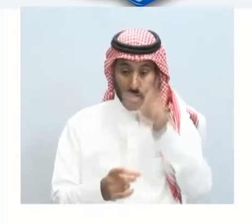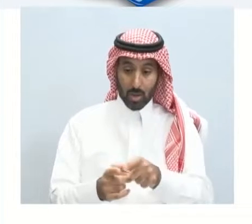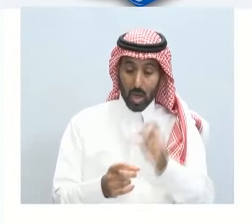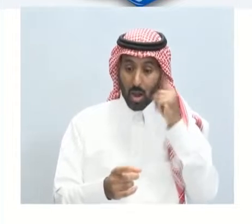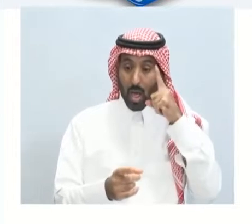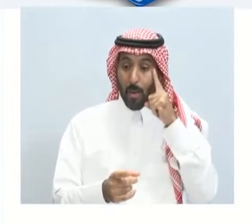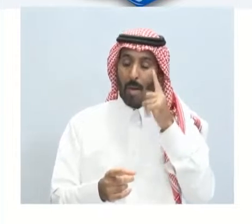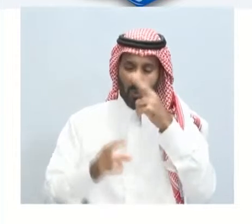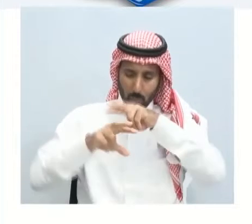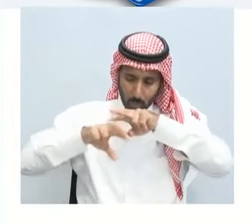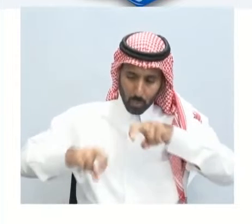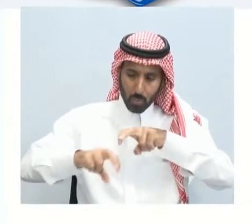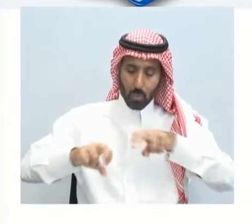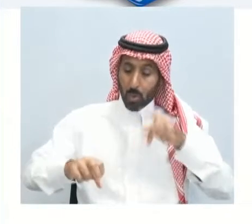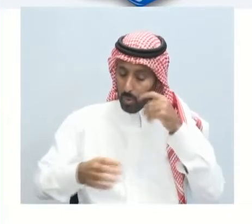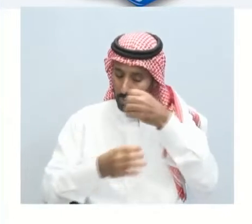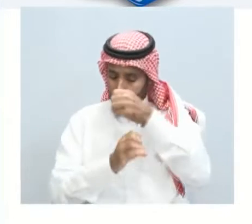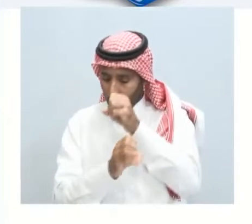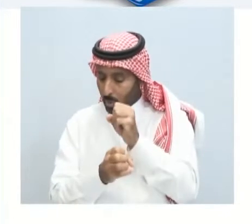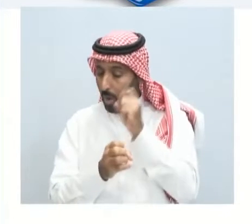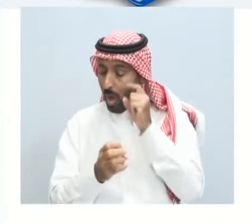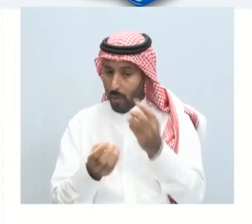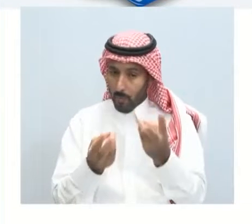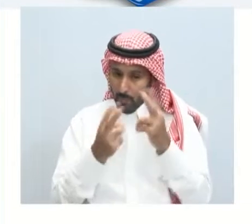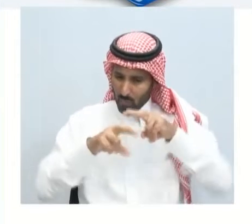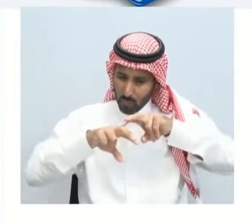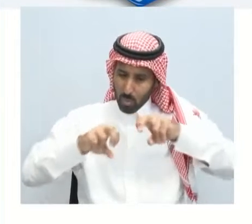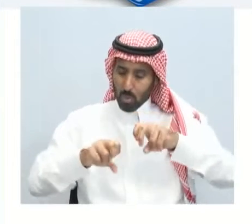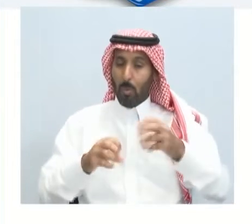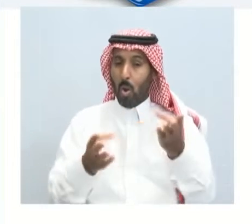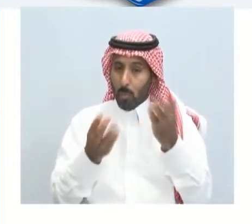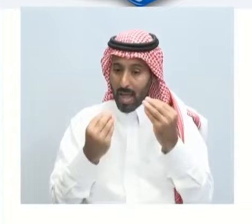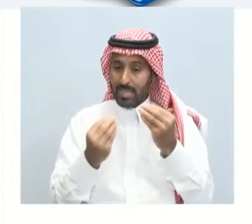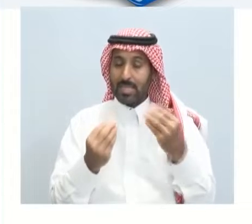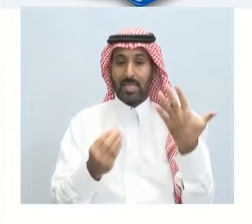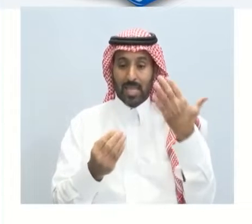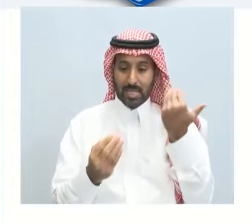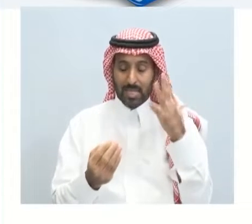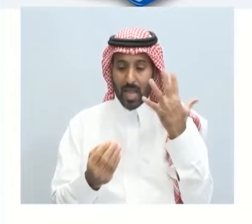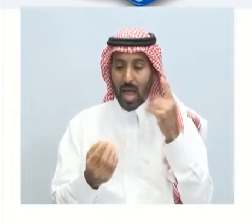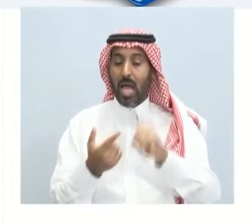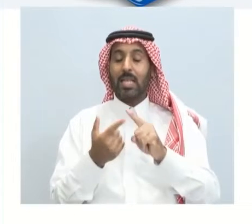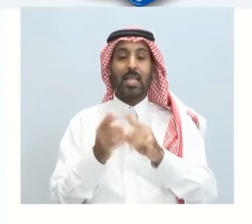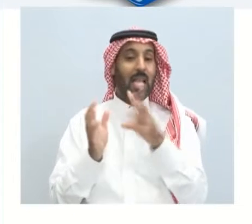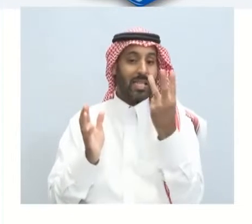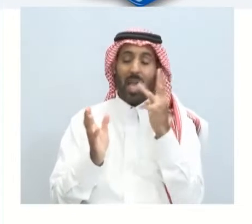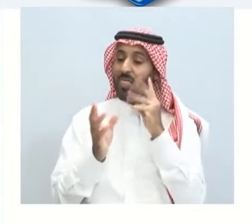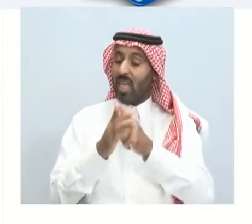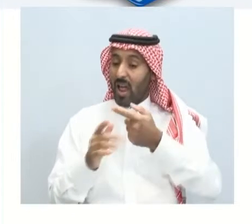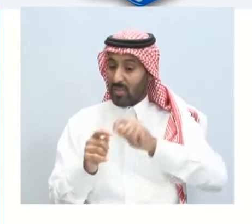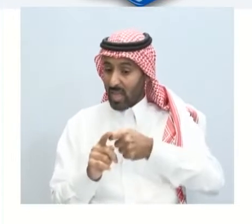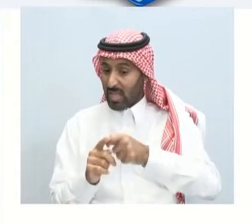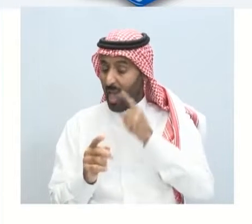مختلفه لاكتشاف معلومات جديده اما الدرس الثالث العلم والتقنيه والمجتمع الفكره